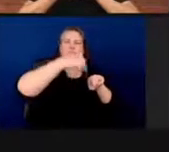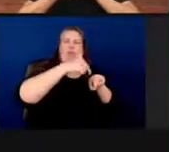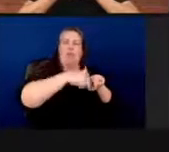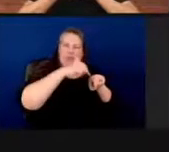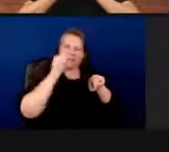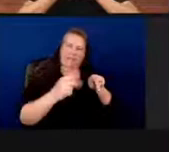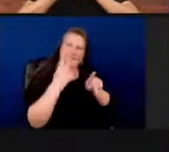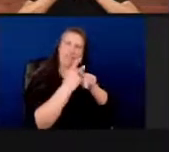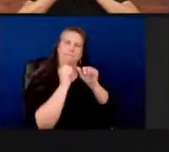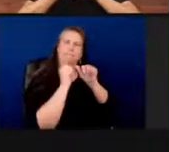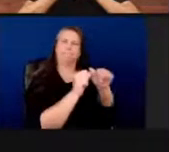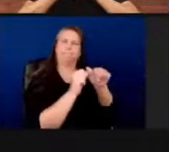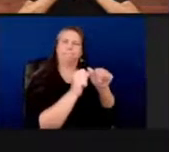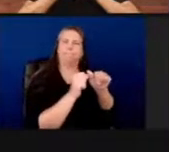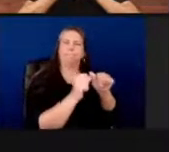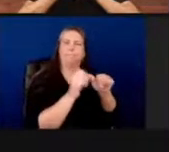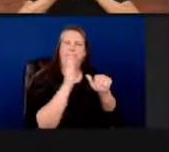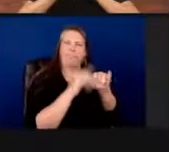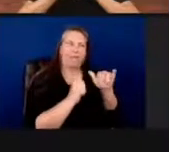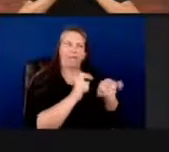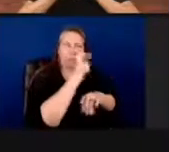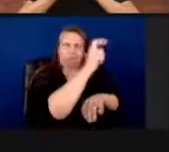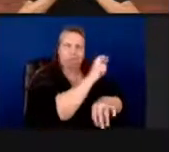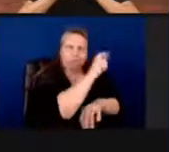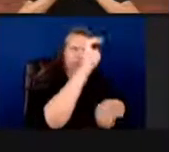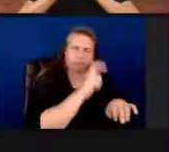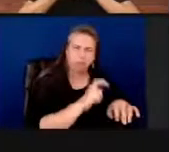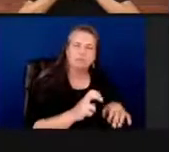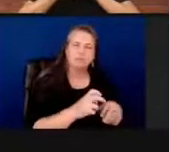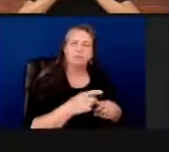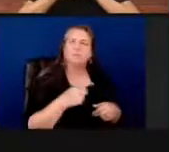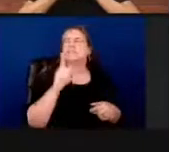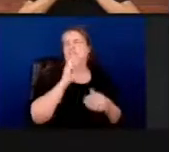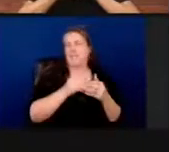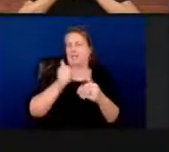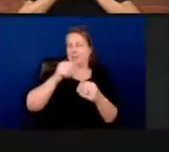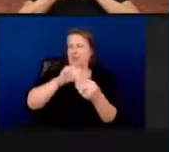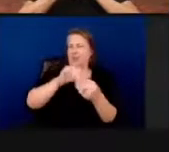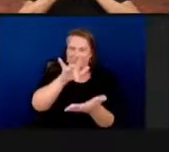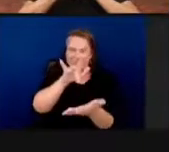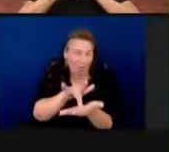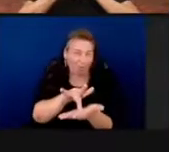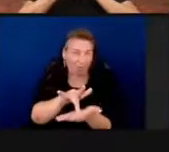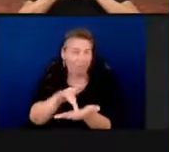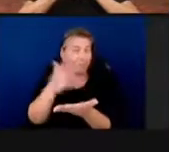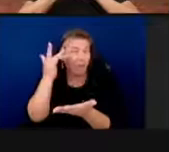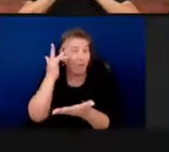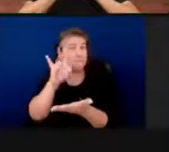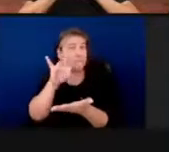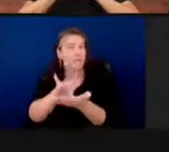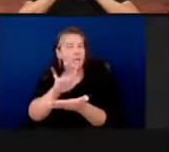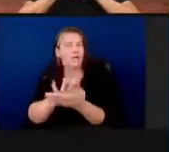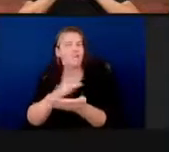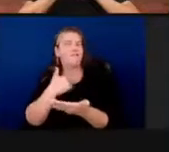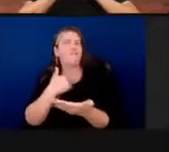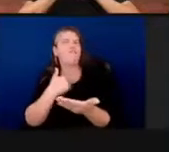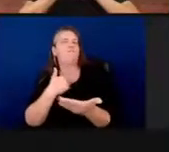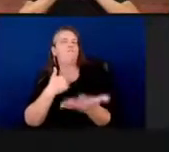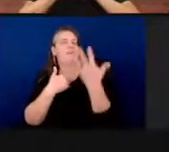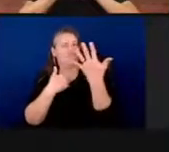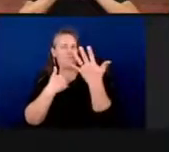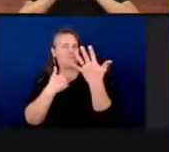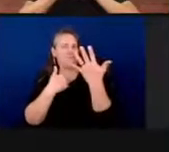kuhakikisha ya kuwa wataweza kupata mafunzo yale yale na mafunzo ni sawa katika shule zote.